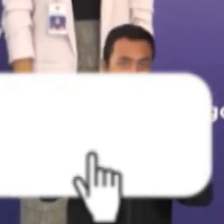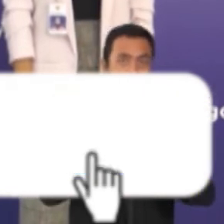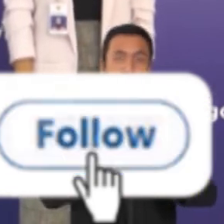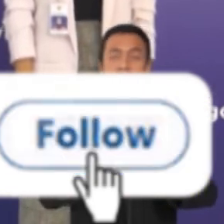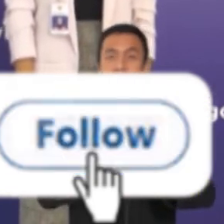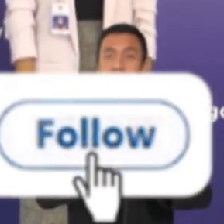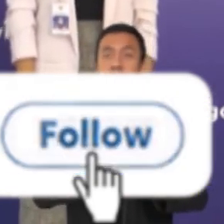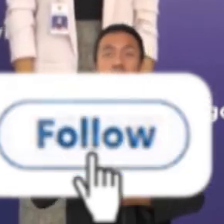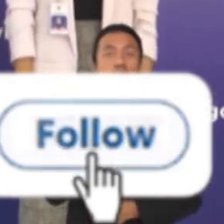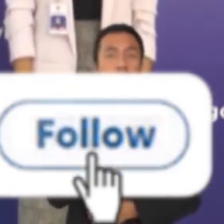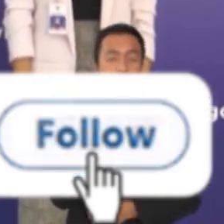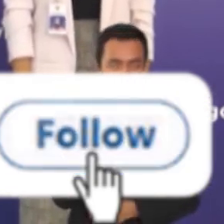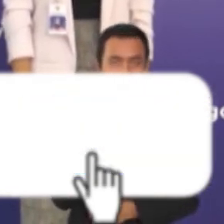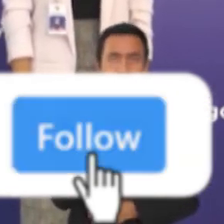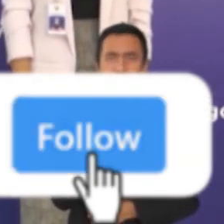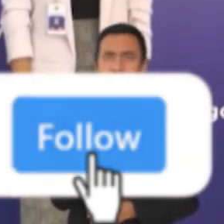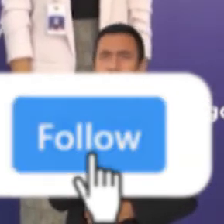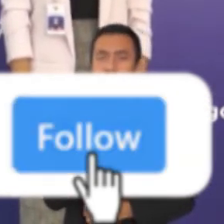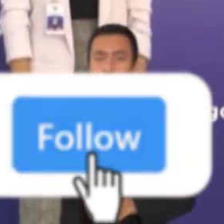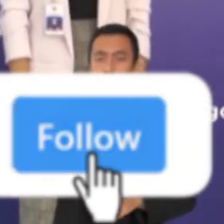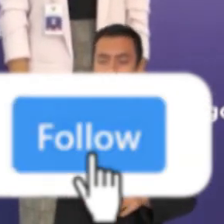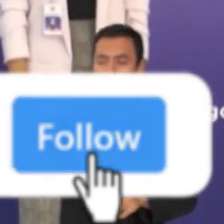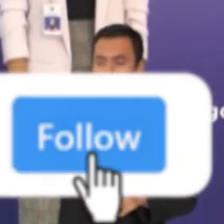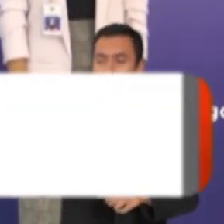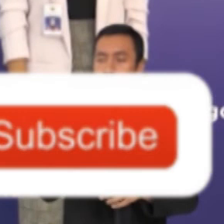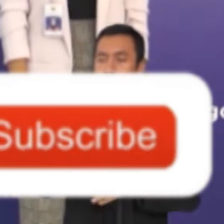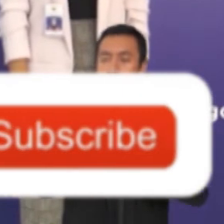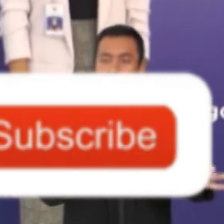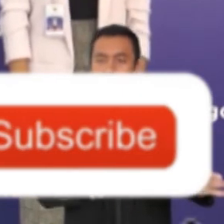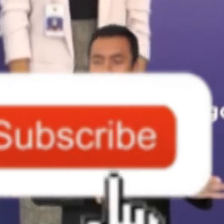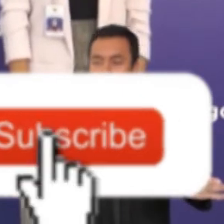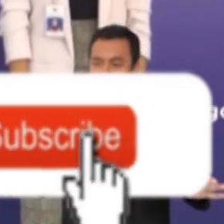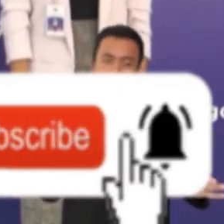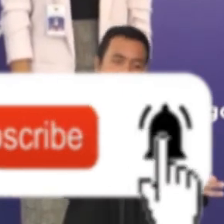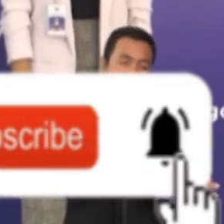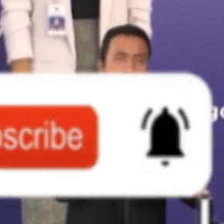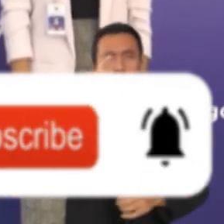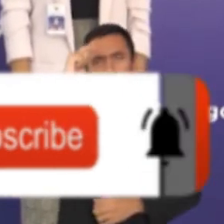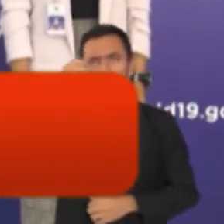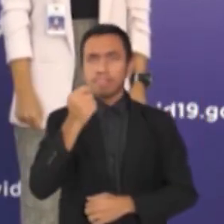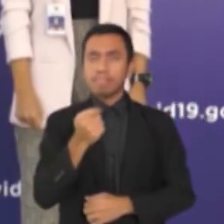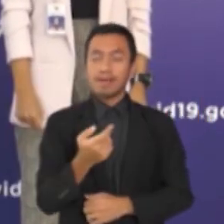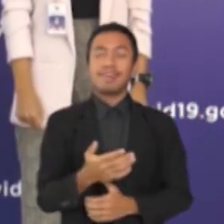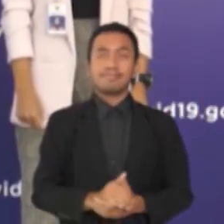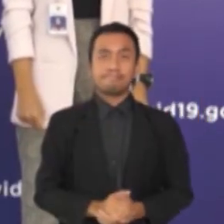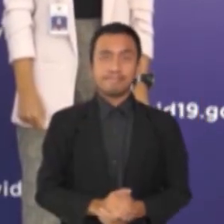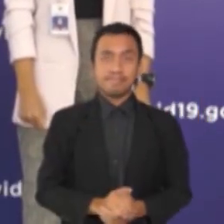untuk mendapatkan moda transportasi. Demikian juga pemulangan